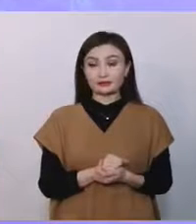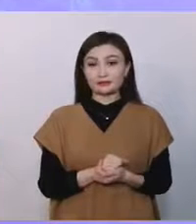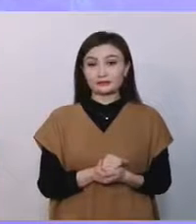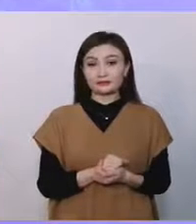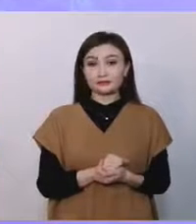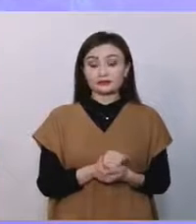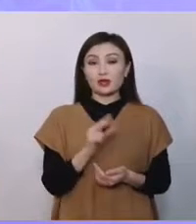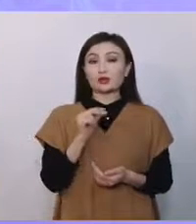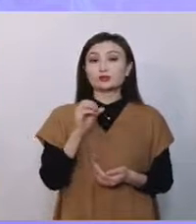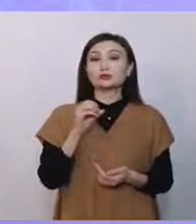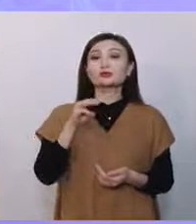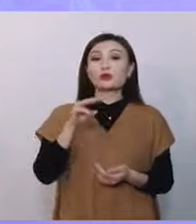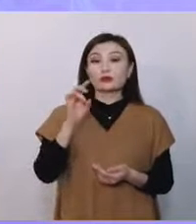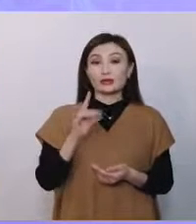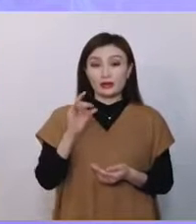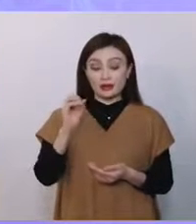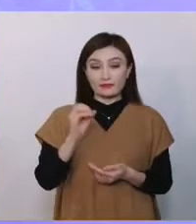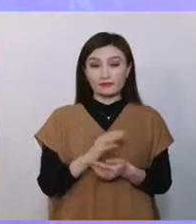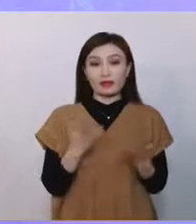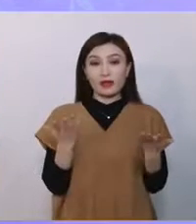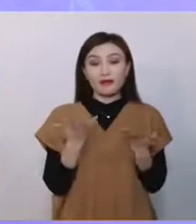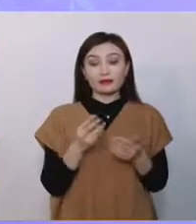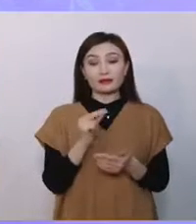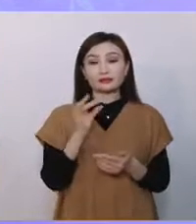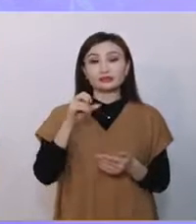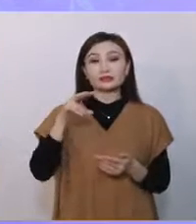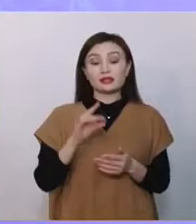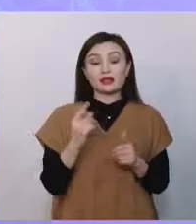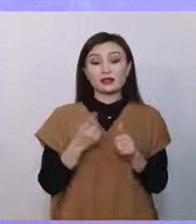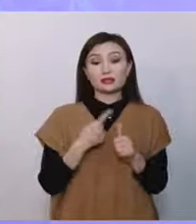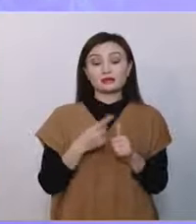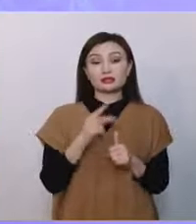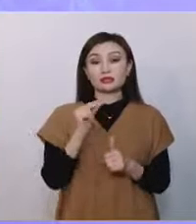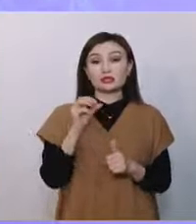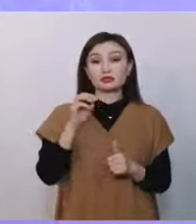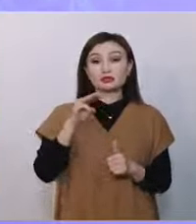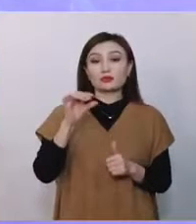нечетные какие числа называются четными